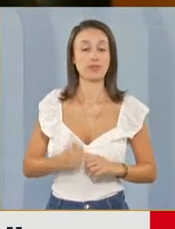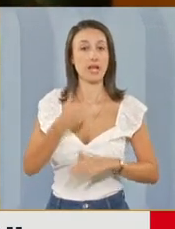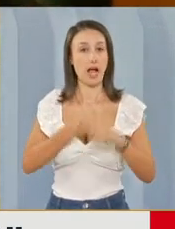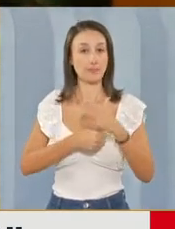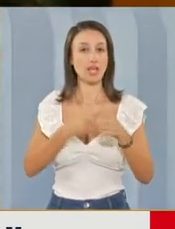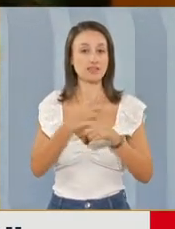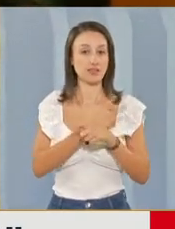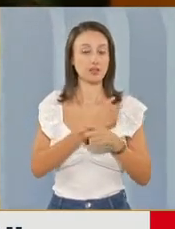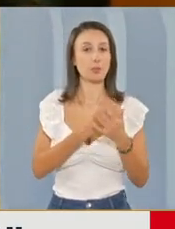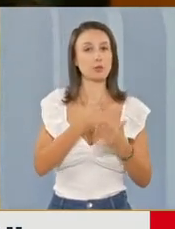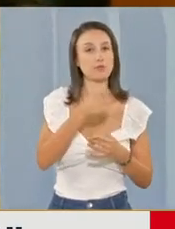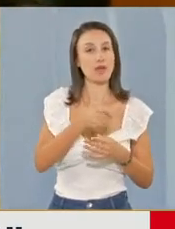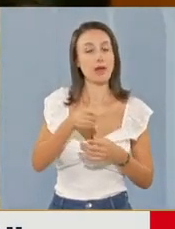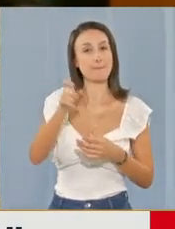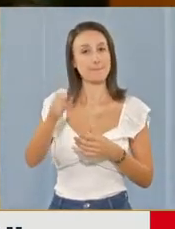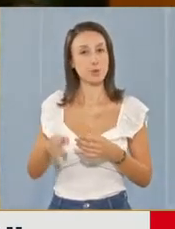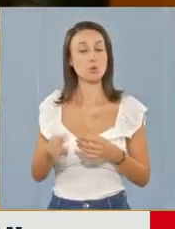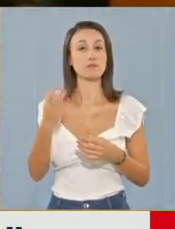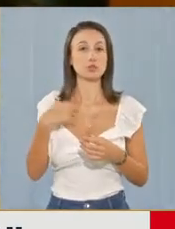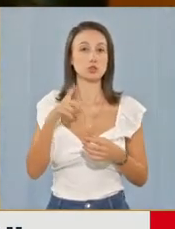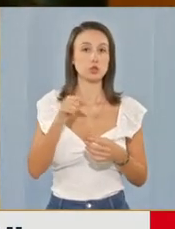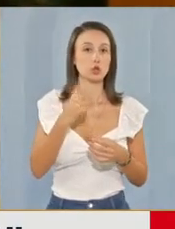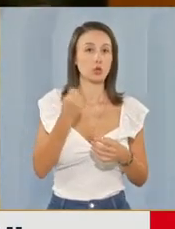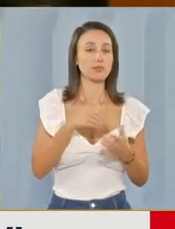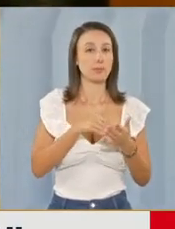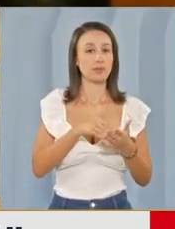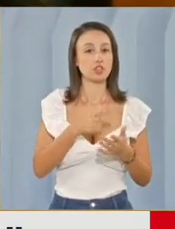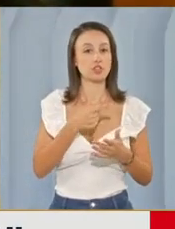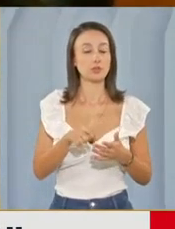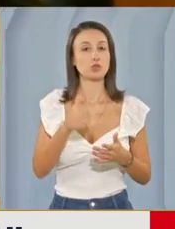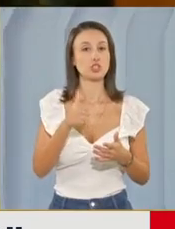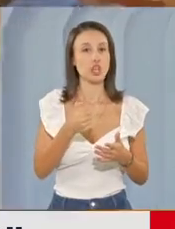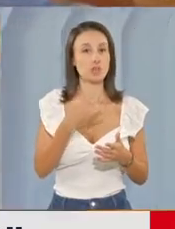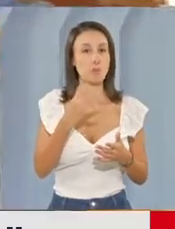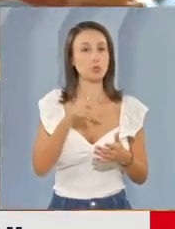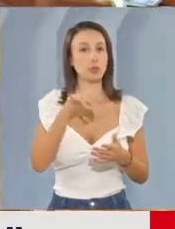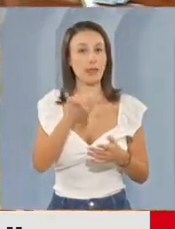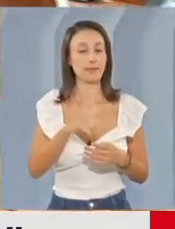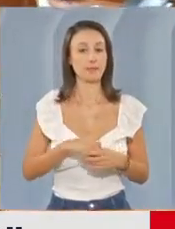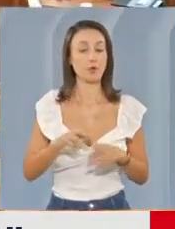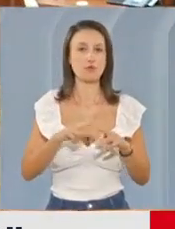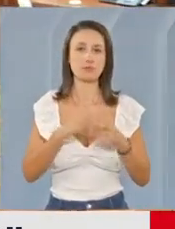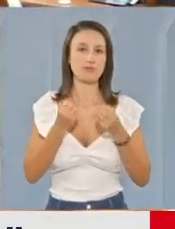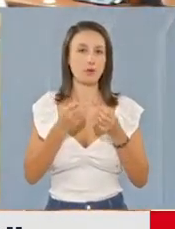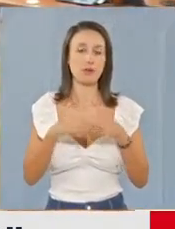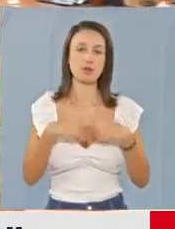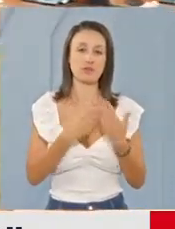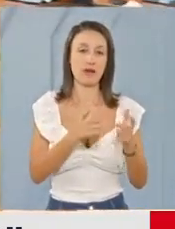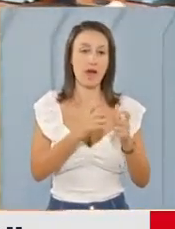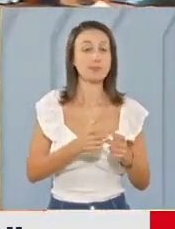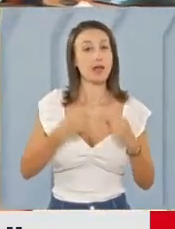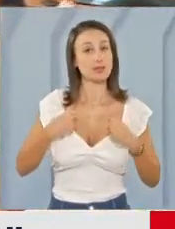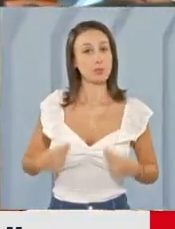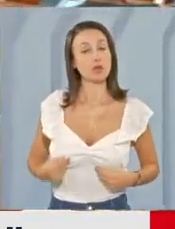statului Chile pentru fiecare persoană în parte a fost de 28.764 RON potrivit datelor furnizate de Camera